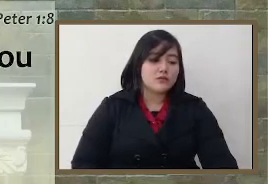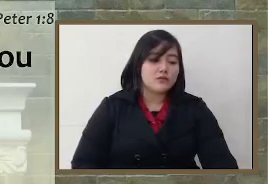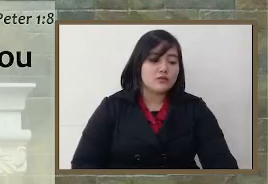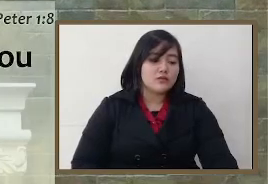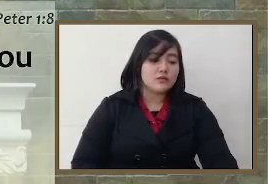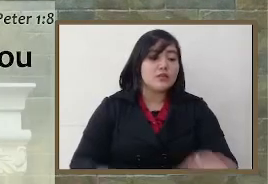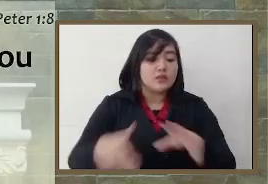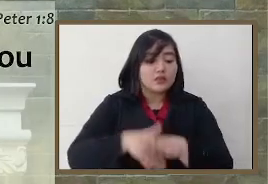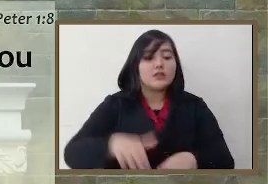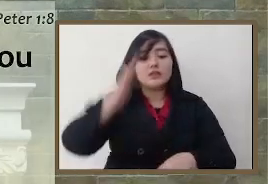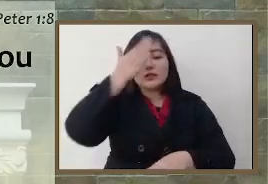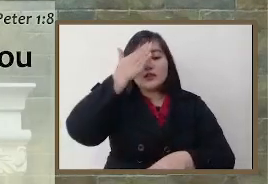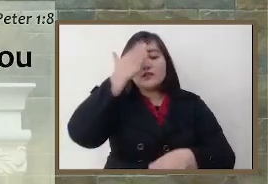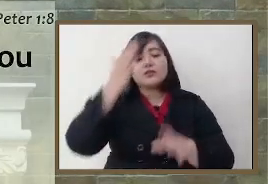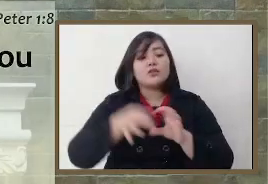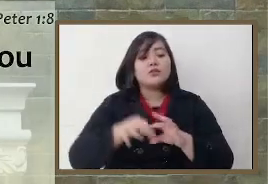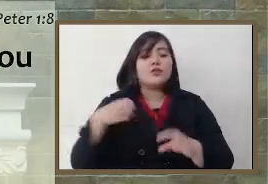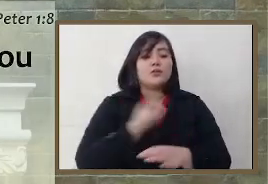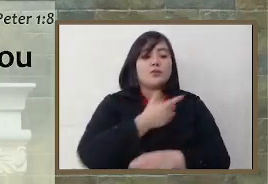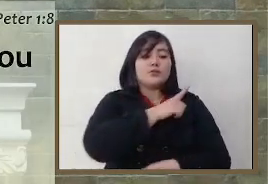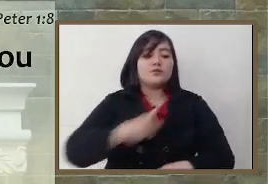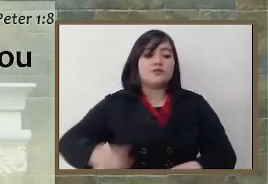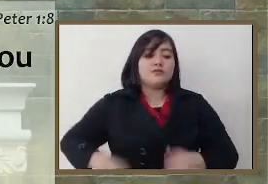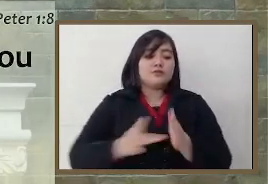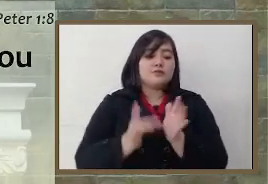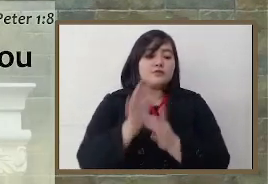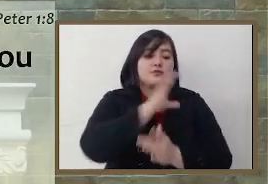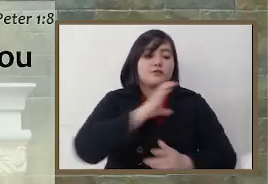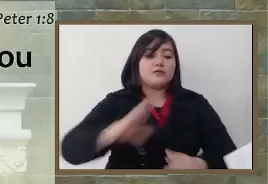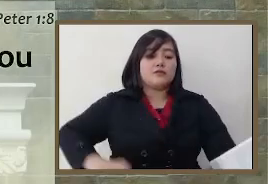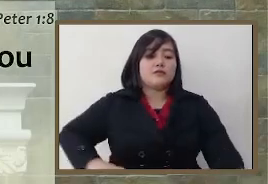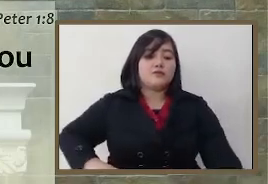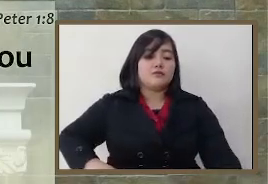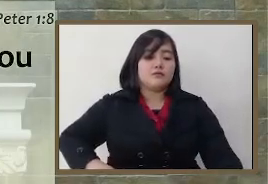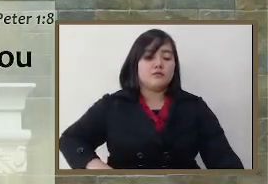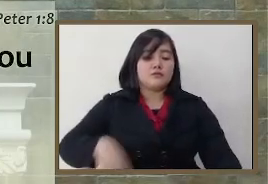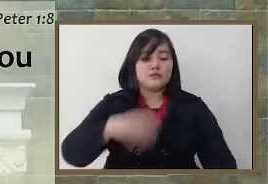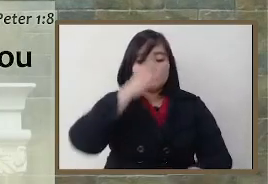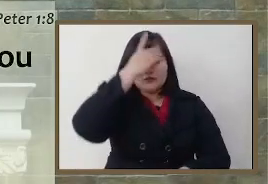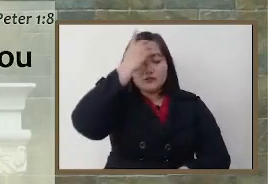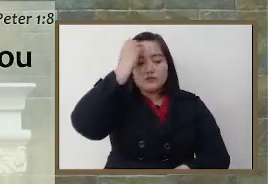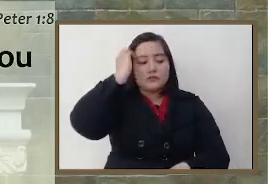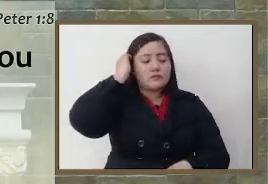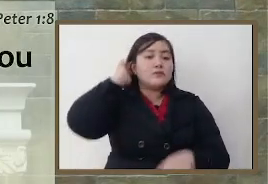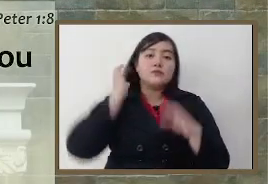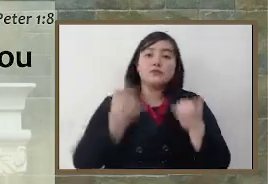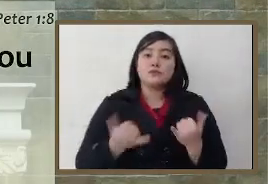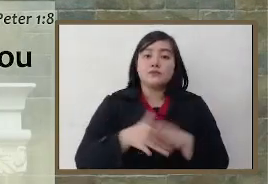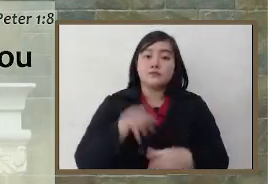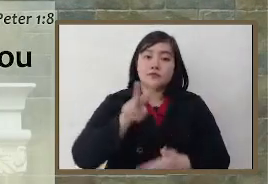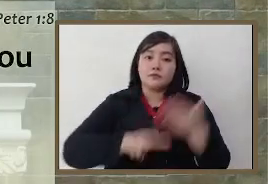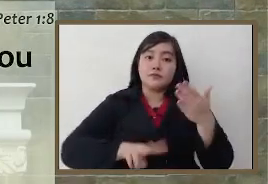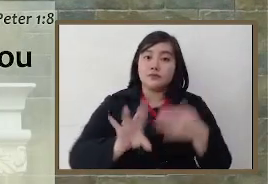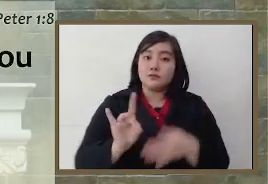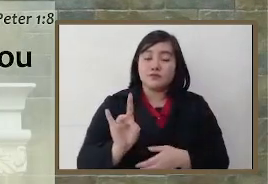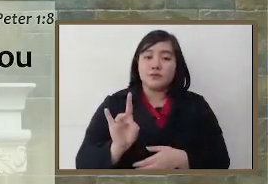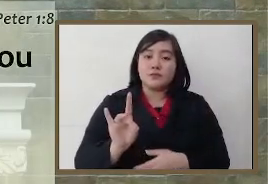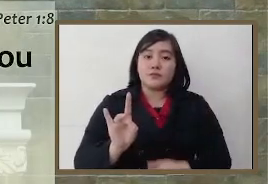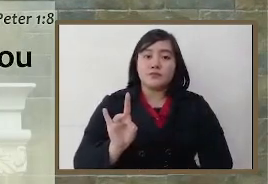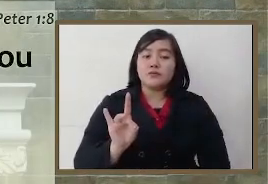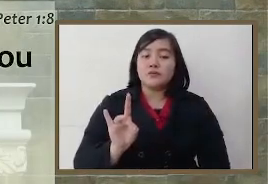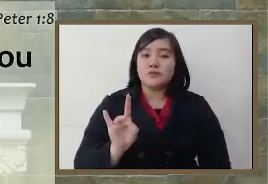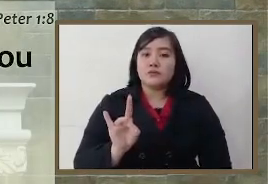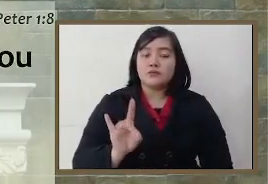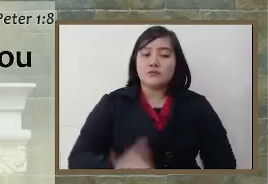our Lord Jesus Christ. Okay? Now, here's the thing. In verse number 8, mga kapatid,